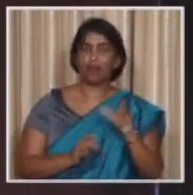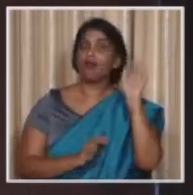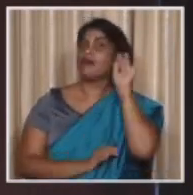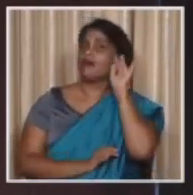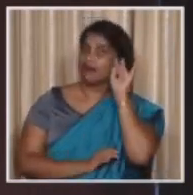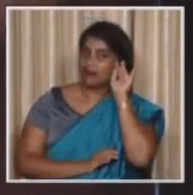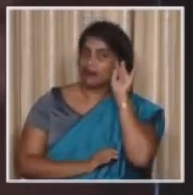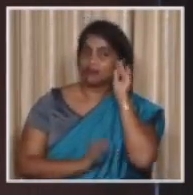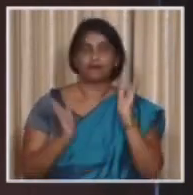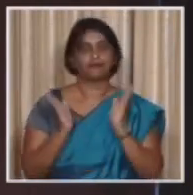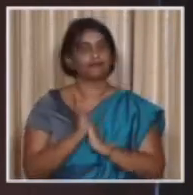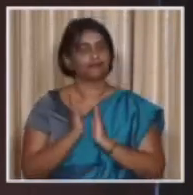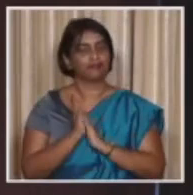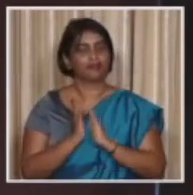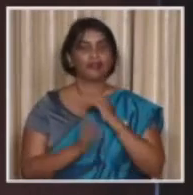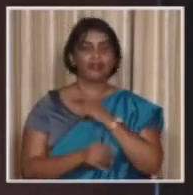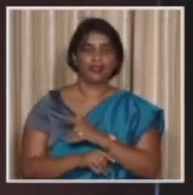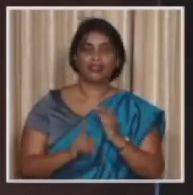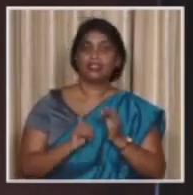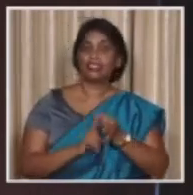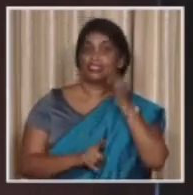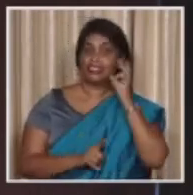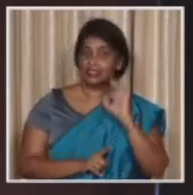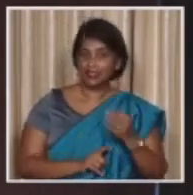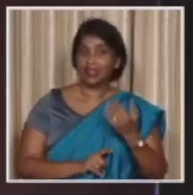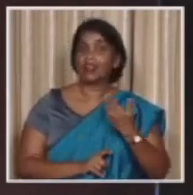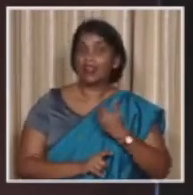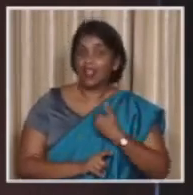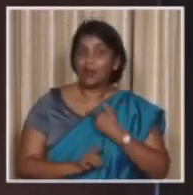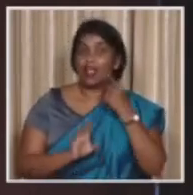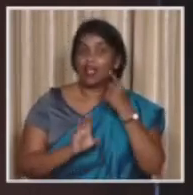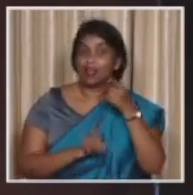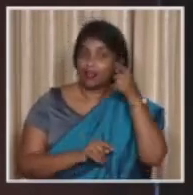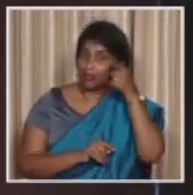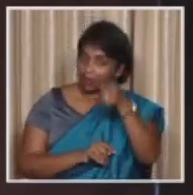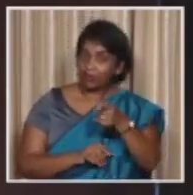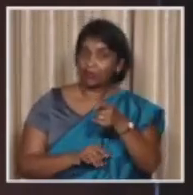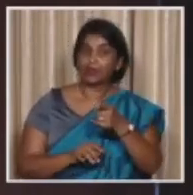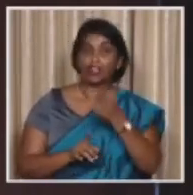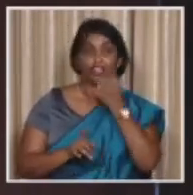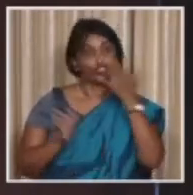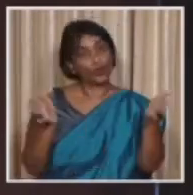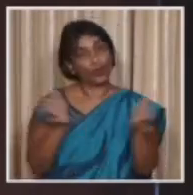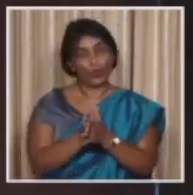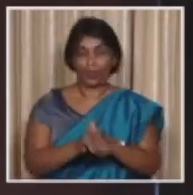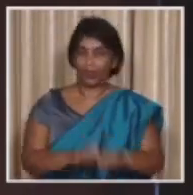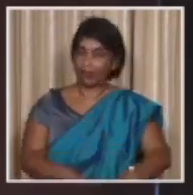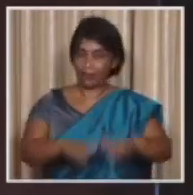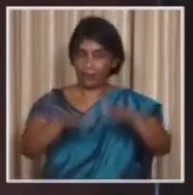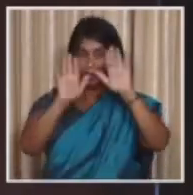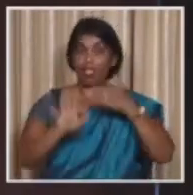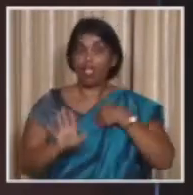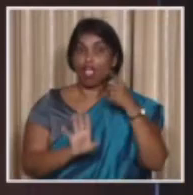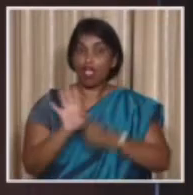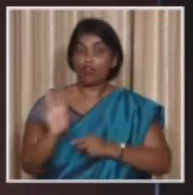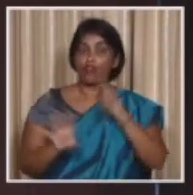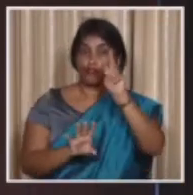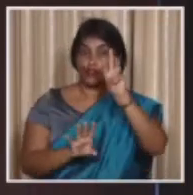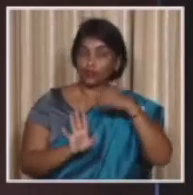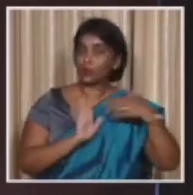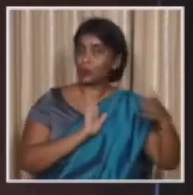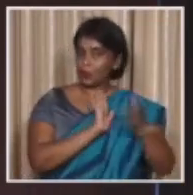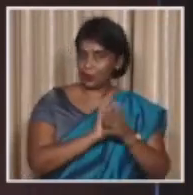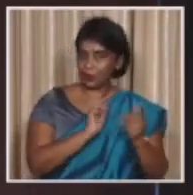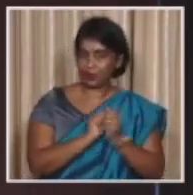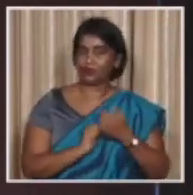ඉන්නවා. ඒගොල්ලෝ අත්වනනවා. ජනාධිපතිතුමා අපි අවුරුදු ඔබතුමා ක්ලාස්මේට් වුණාට එතුමාගේ අපි අවුරුදු 23ක් වැඩ කරා.